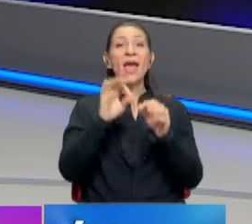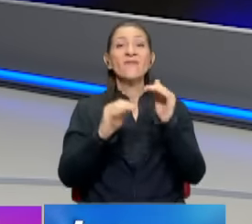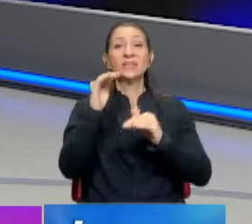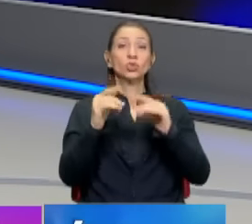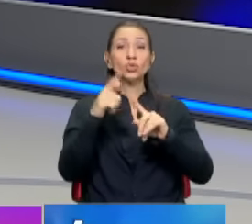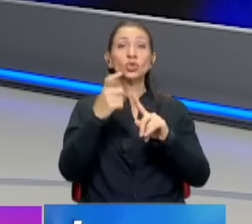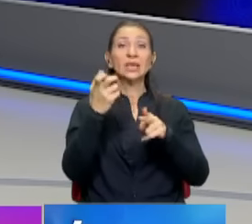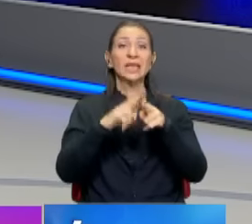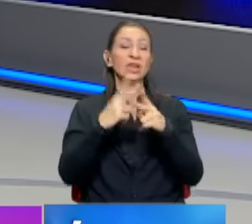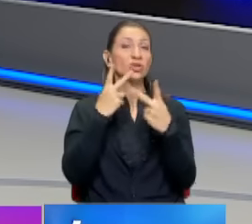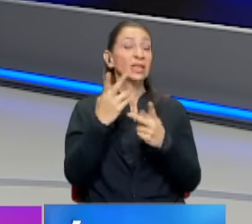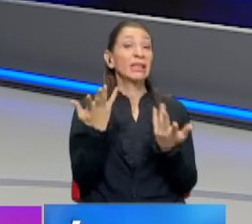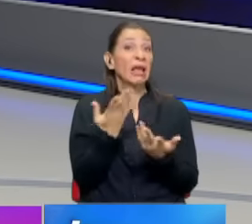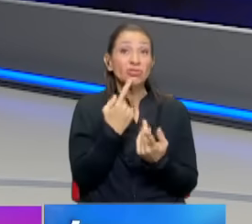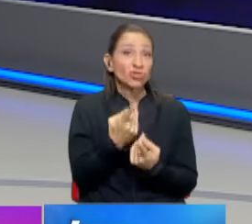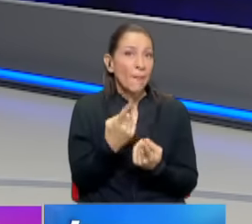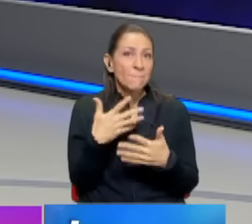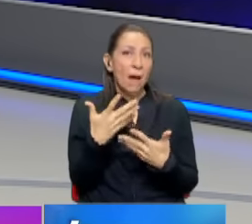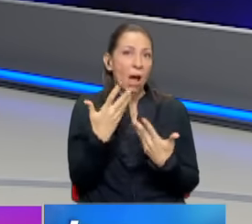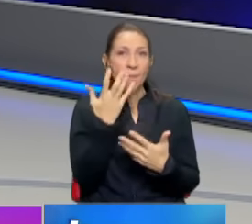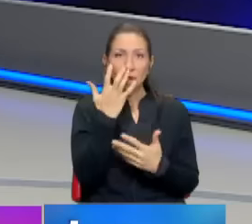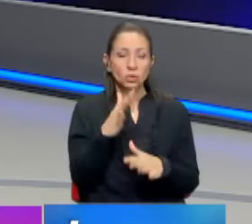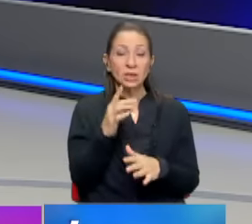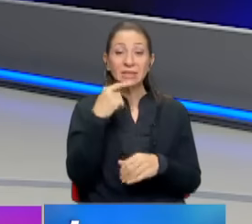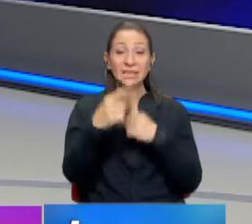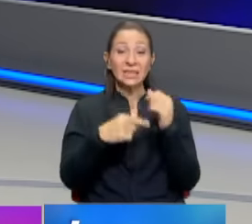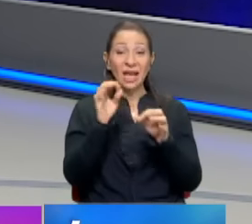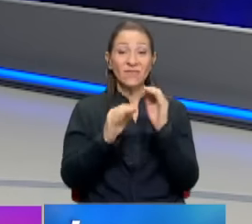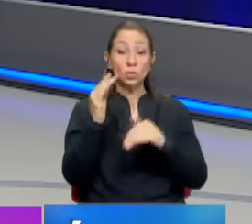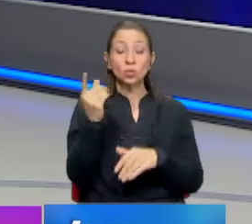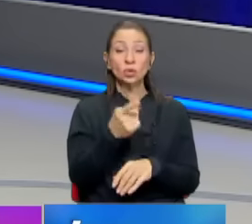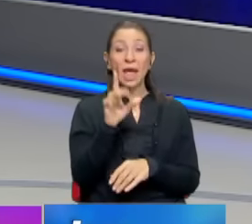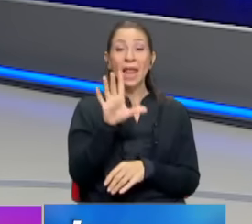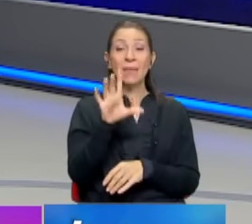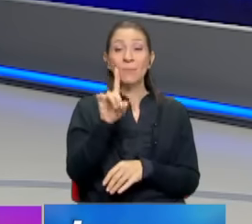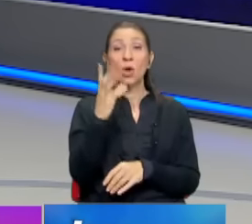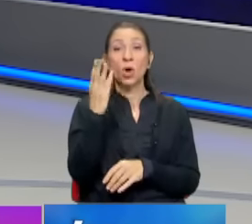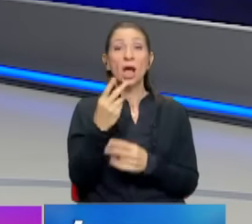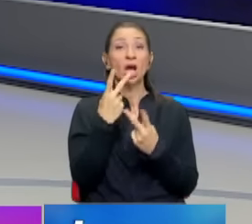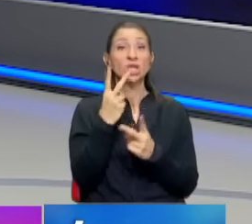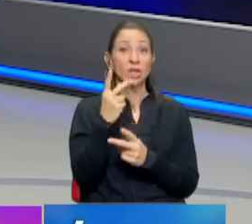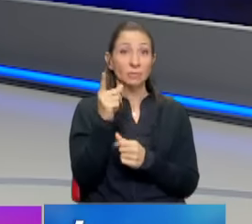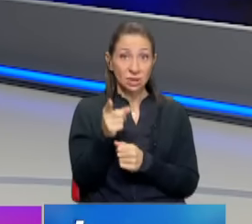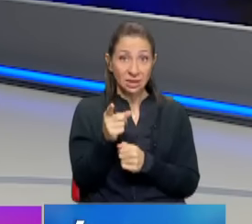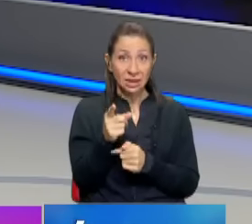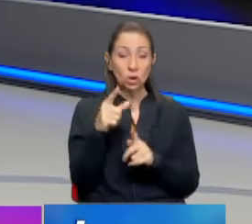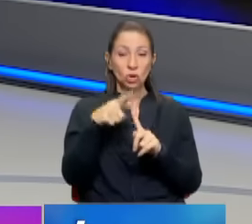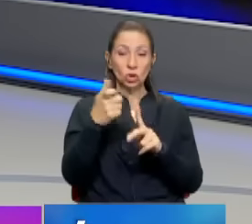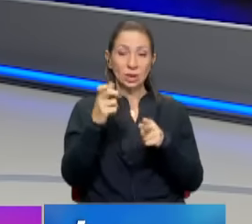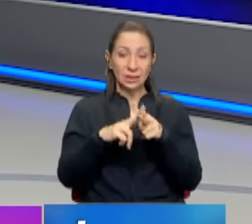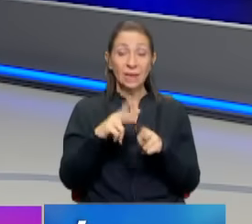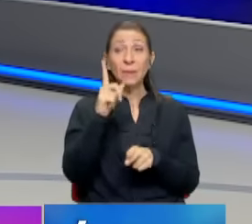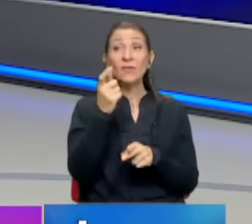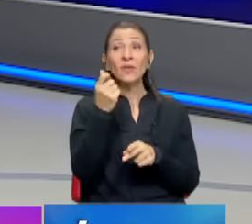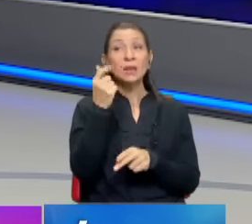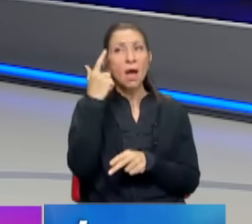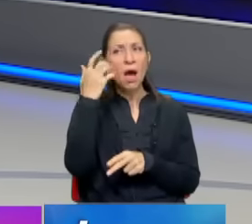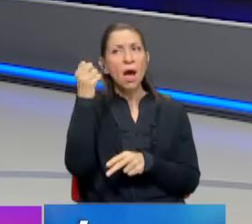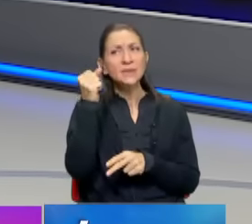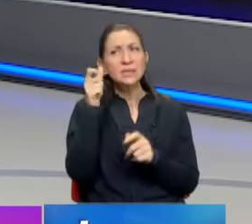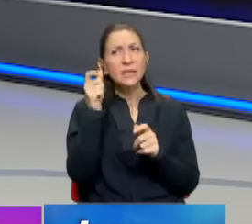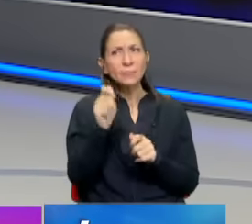verilerini açıklayacak. Ne açıklayacak, merakla bekliyoruz. Yıllık enflasyon en son %51 olarak açıklamıştı TÜİK. Gelin bir fiyat hafızası